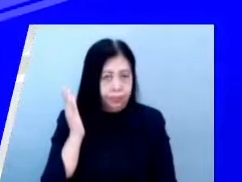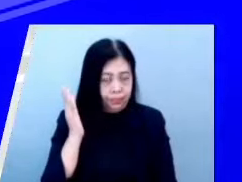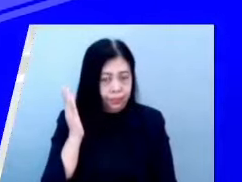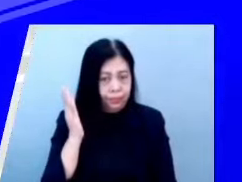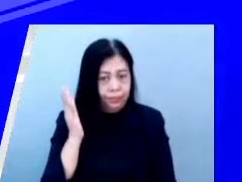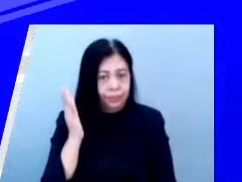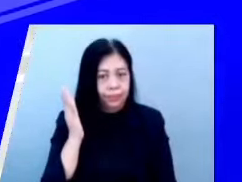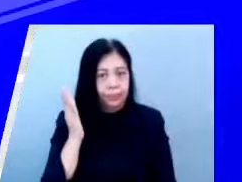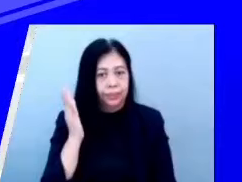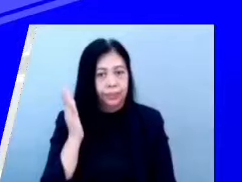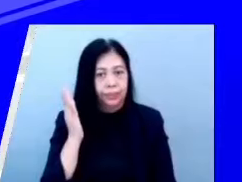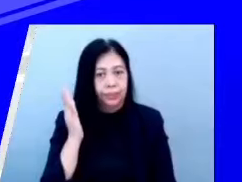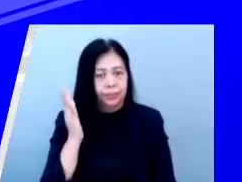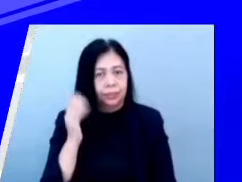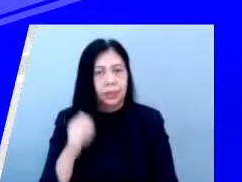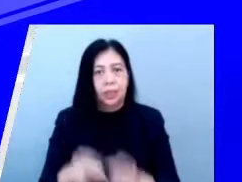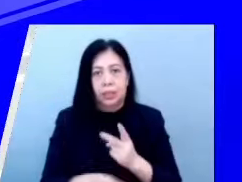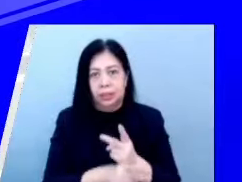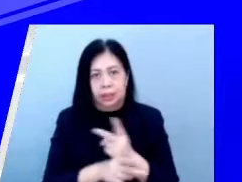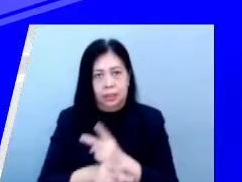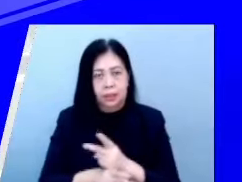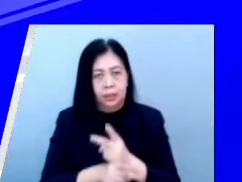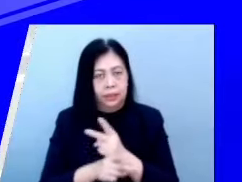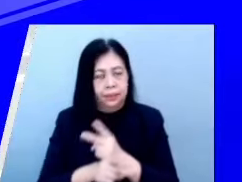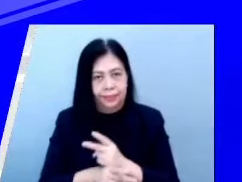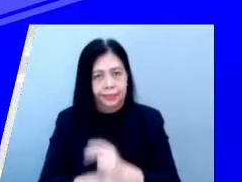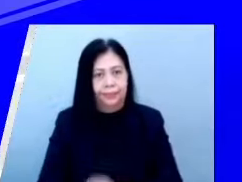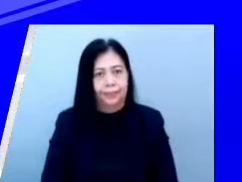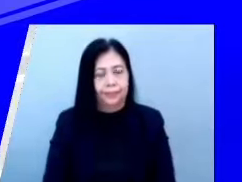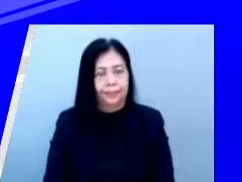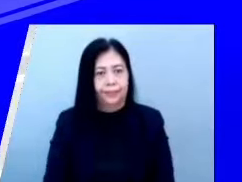panahon, ingat po tayo mga kapuso.